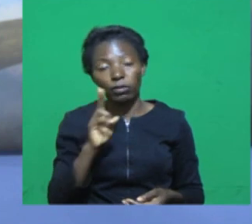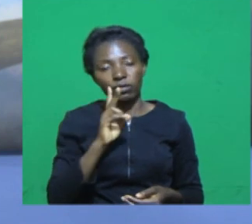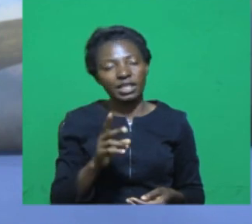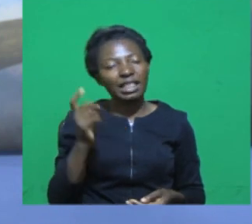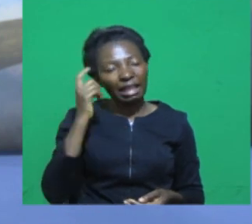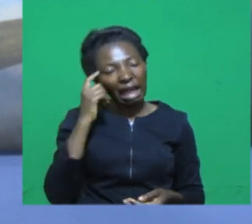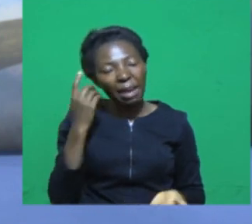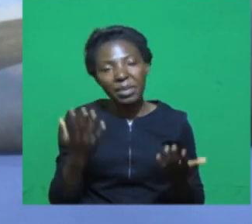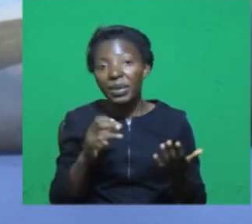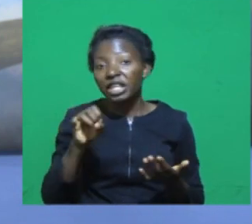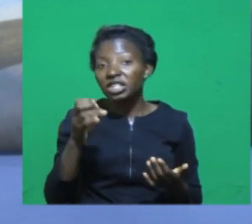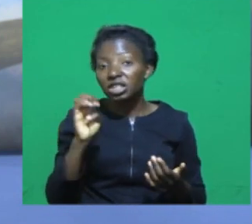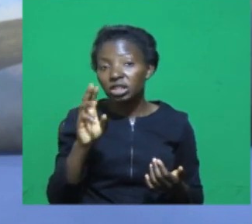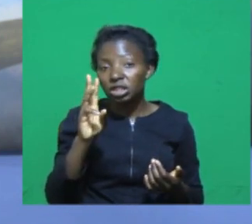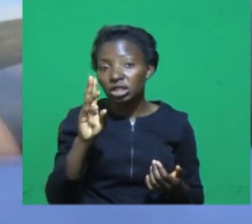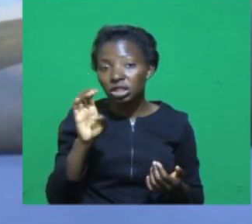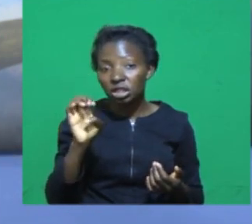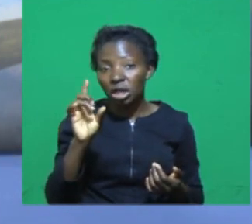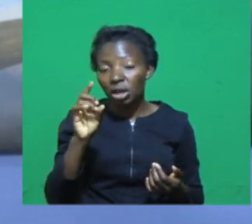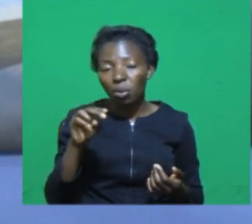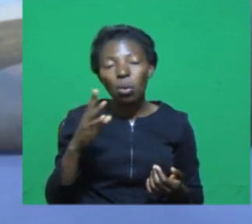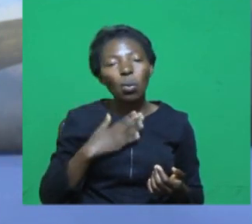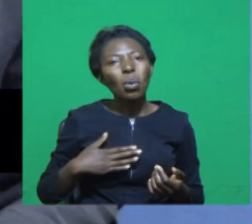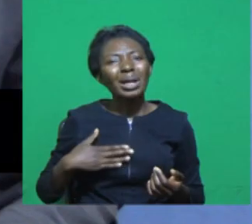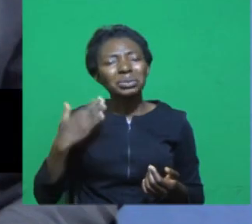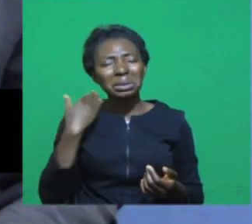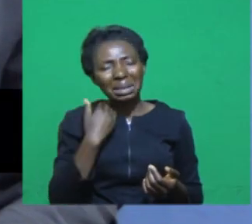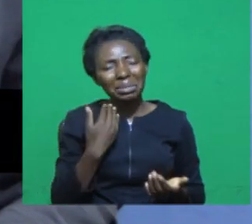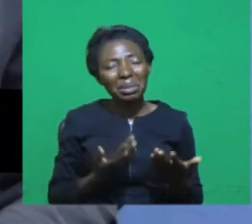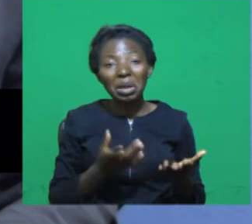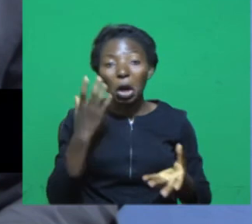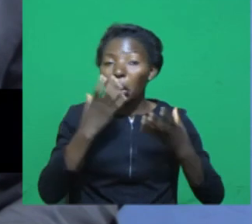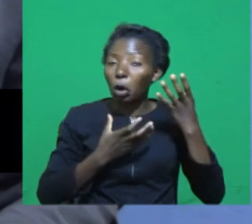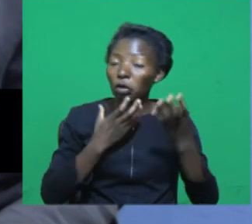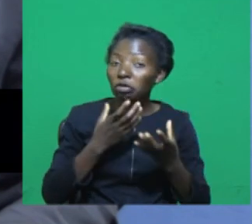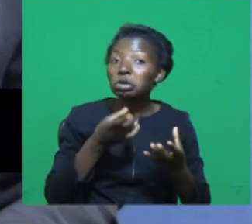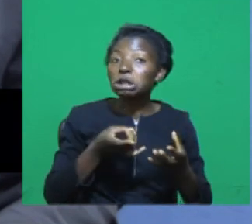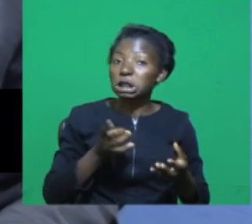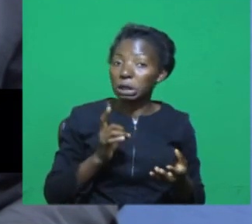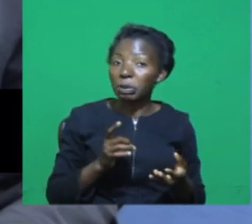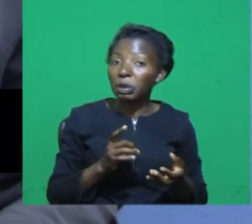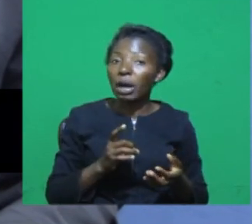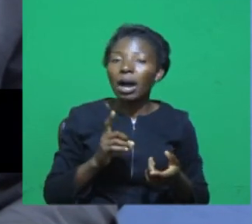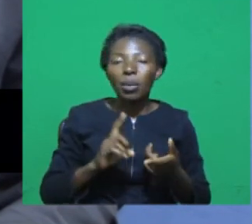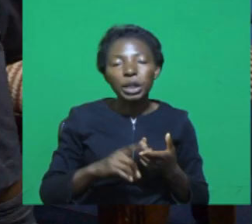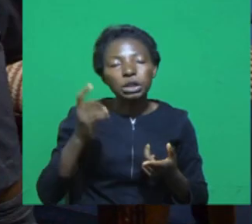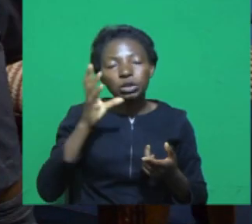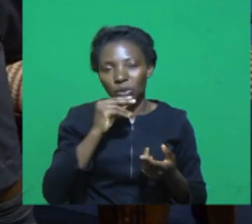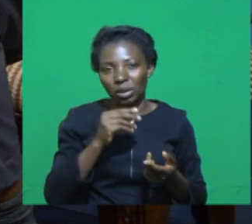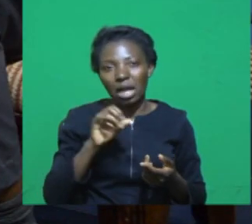pfungwa dzina Jehu dzekuskotiparadza ndinogona kudzidzimaidza. Okay. Saka plani yaakafunga audzwa kunzi Jehu ari